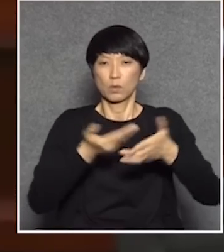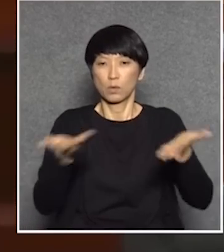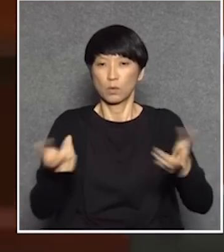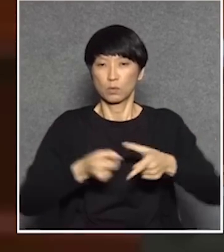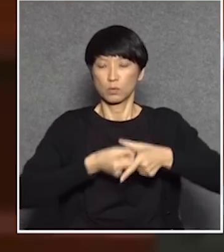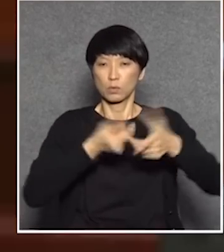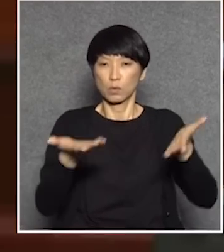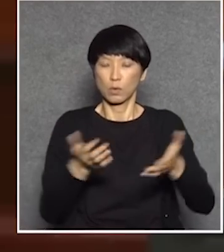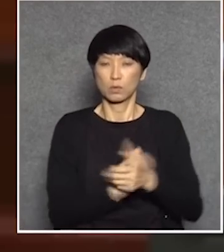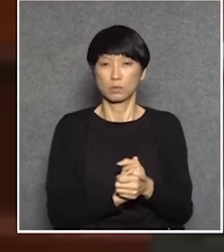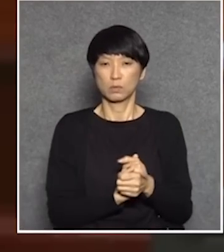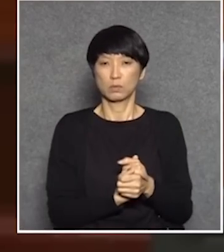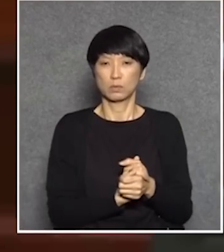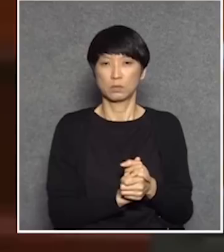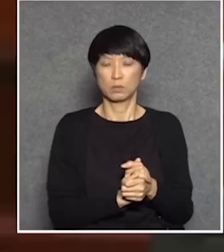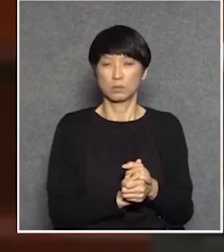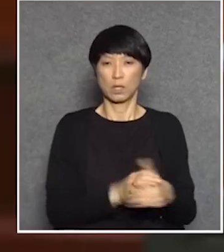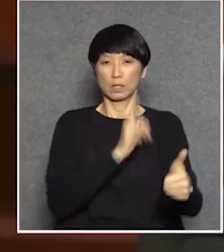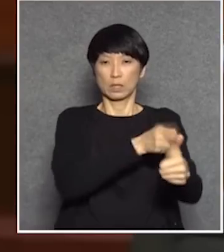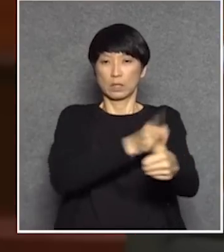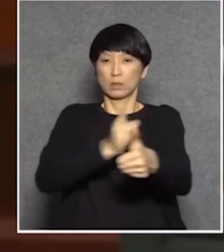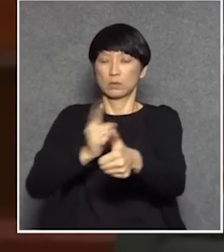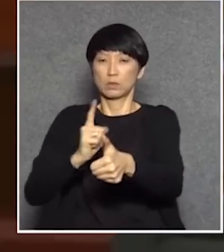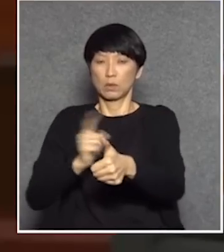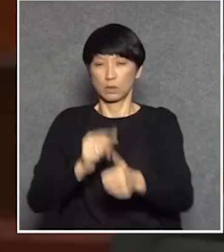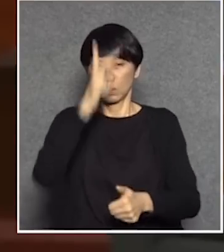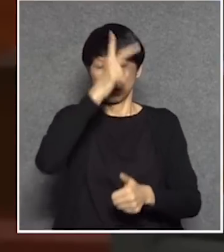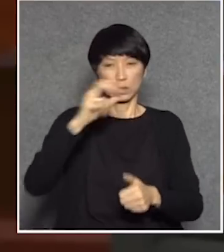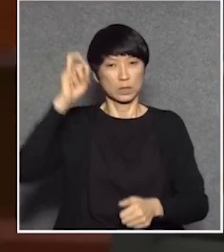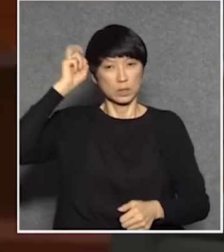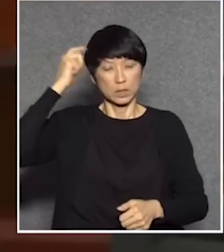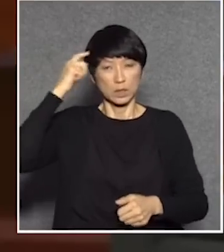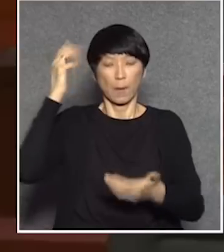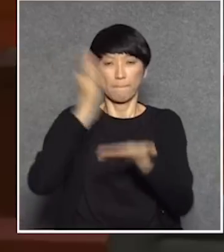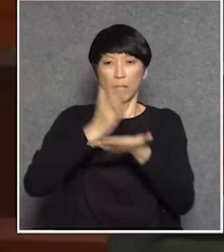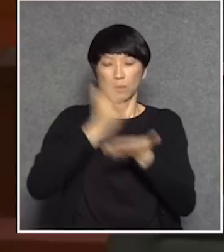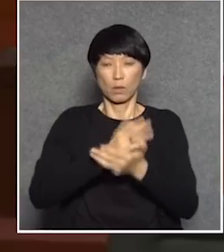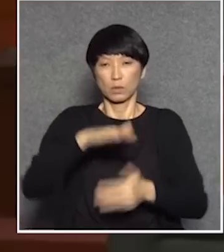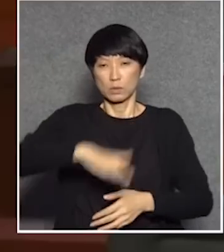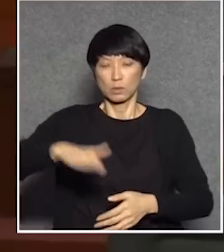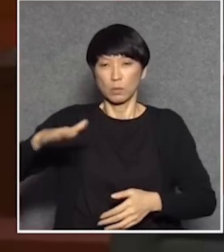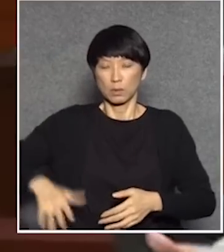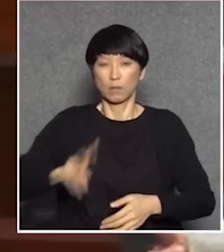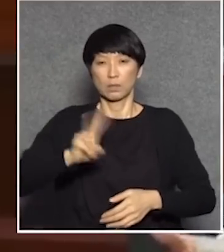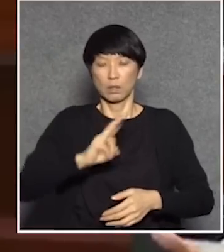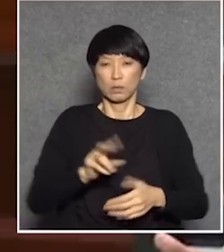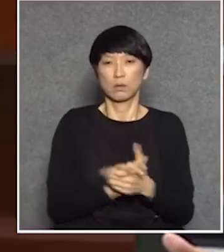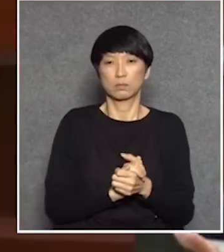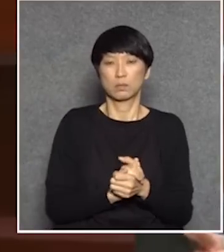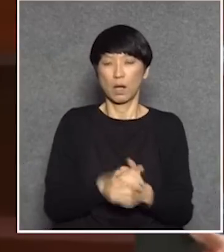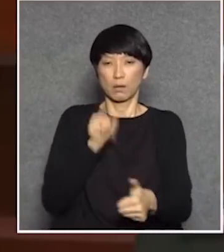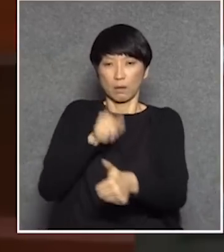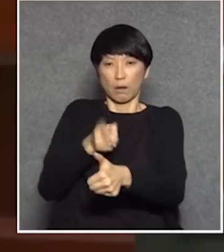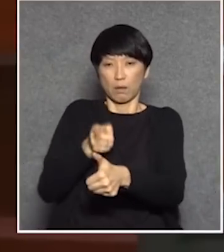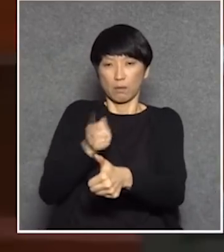去污蔑那些政見不同的人，連小朋友都不放過，是吧？喂，一個人即